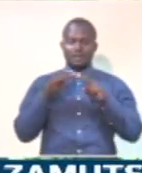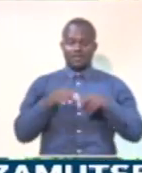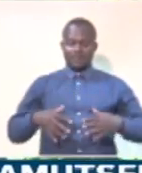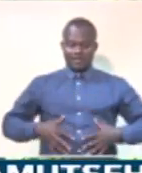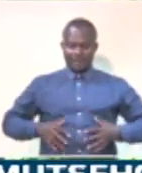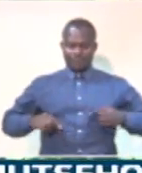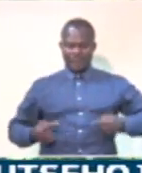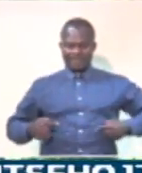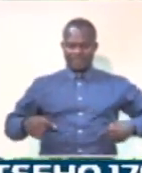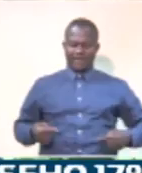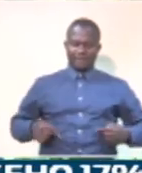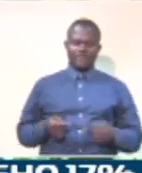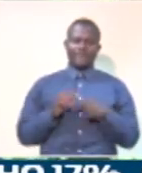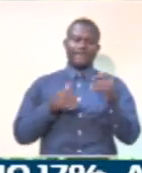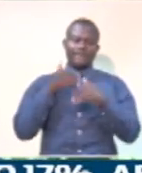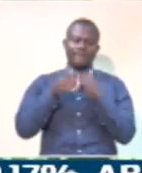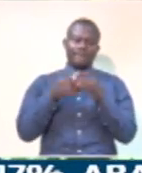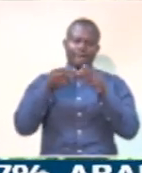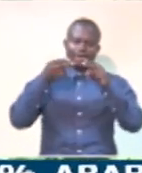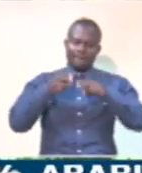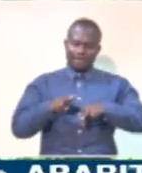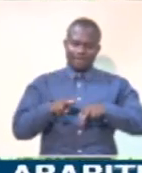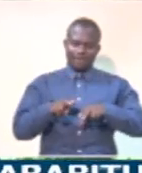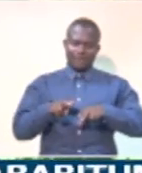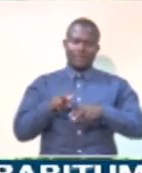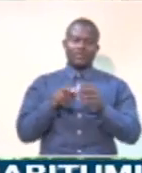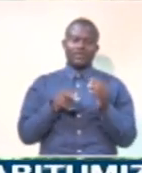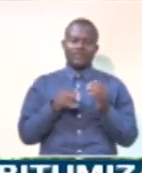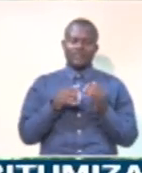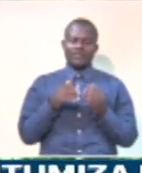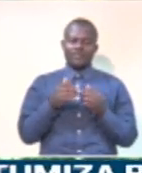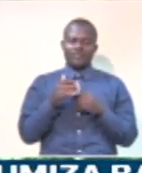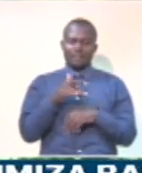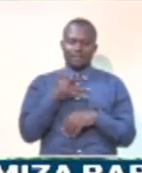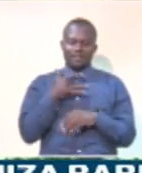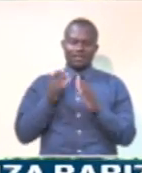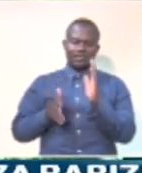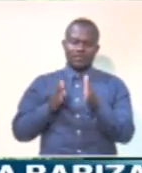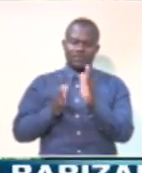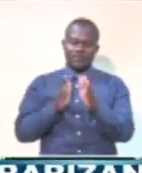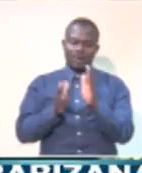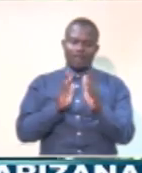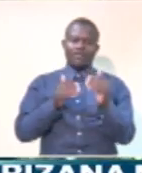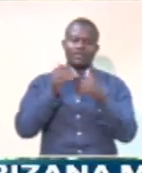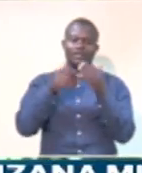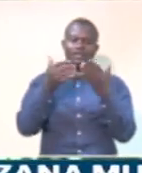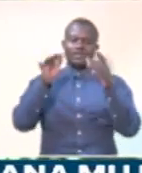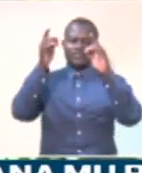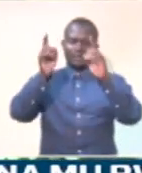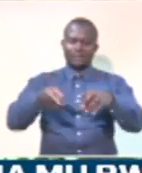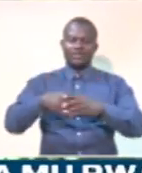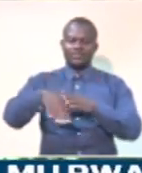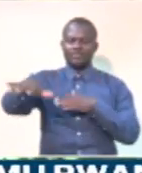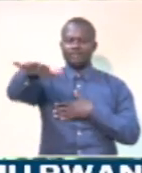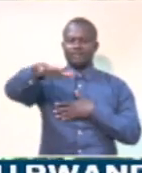kunjya bibaye kare gushokora gakeya turiruka tumaze kwiruka tugeze mu